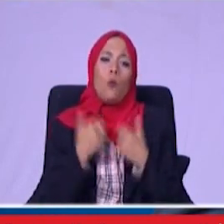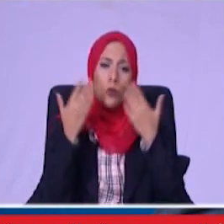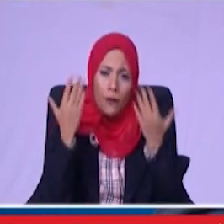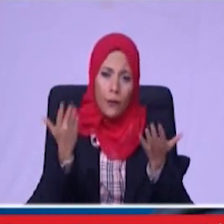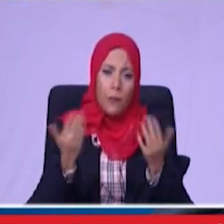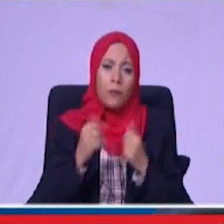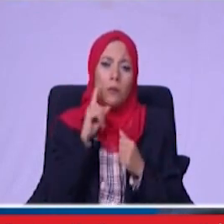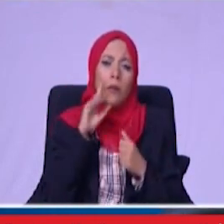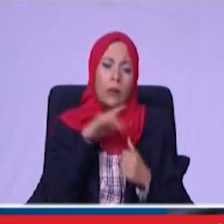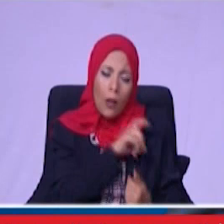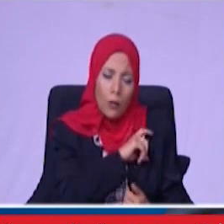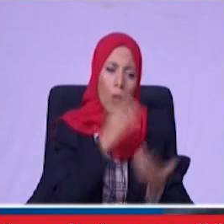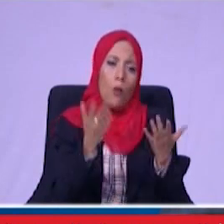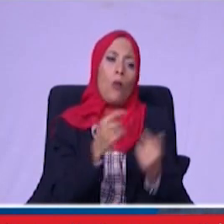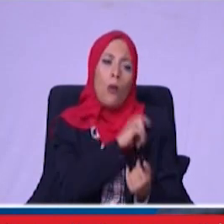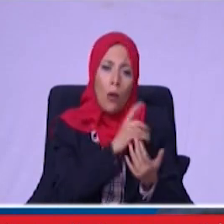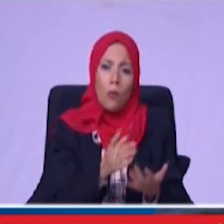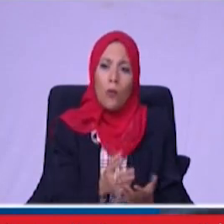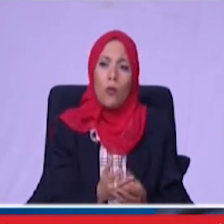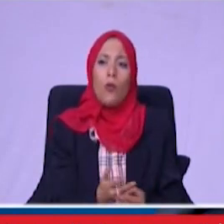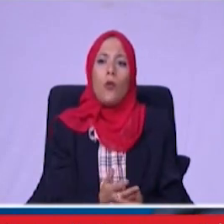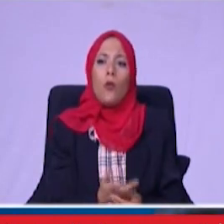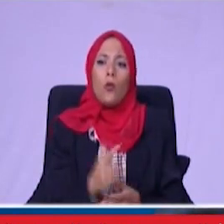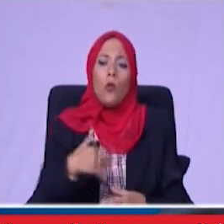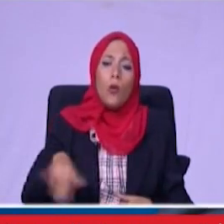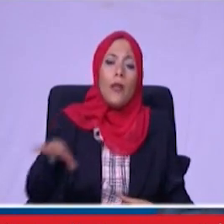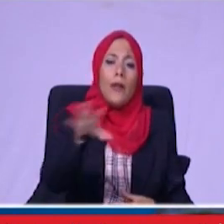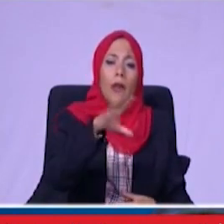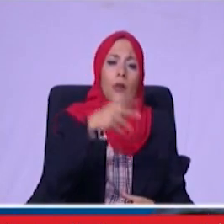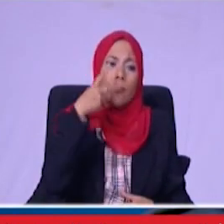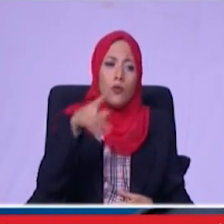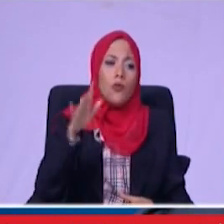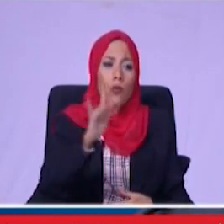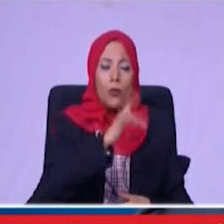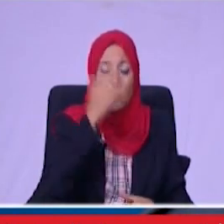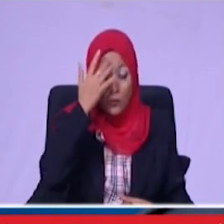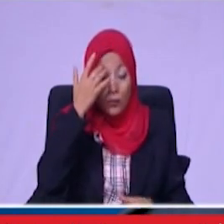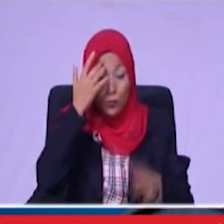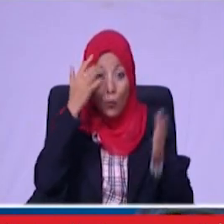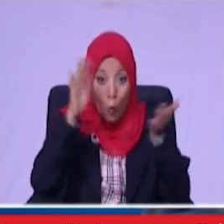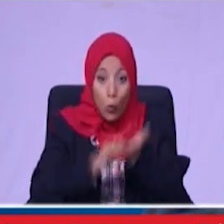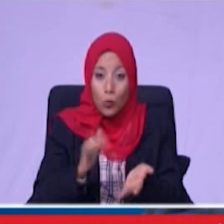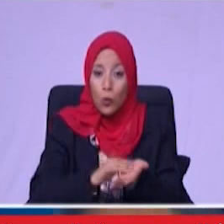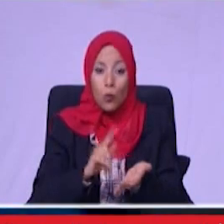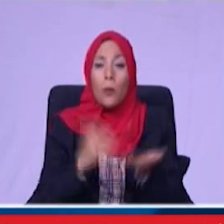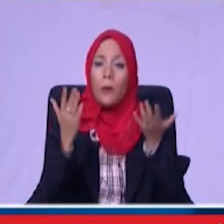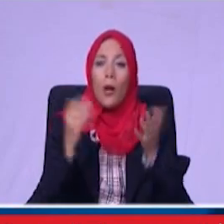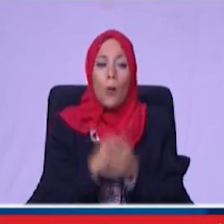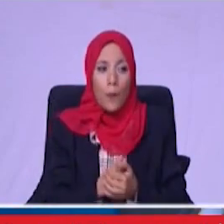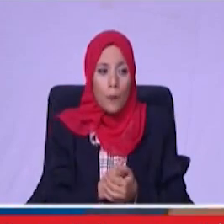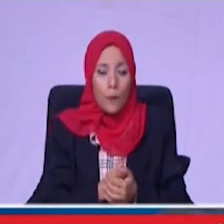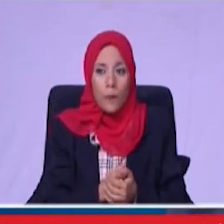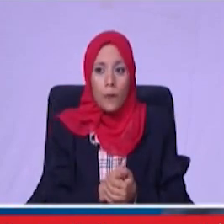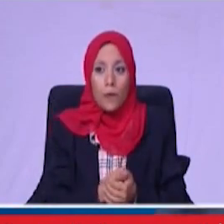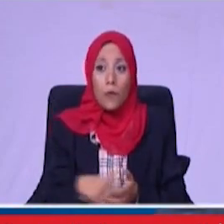والوالد حضرتك اللهم اغفر له وارحمه والوالد كل المشاهدين واللي معانا في القناه واللي موجودين واللي مش موجودين اللهم اغفر لهم وارحمه السلام